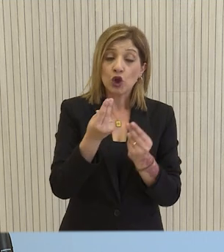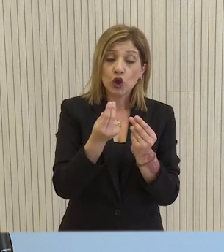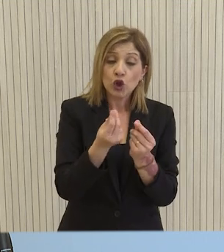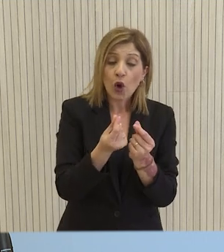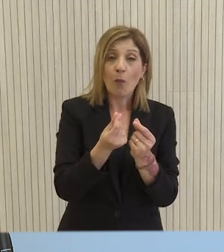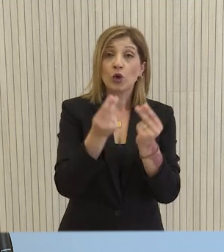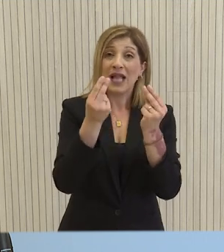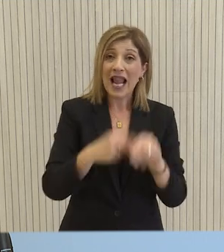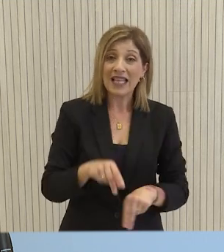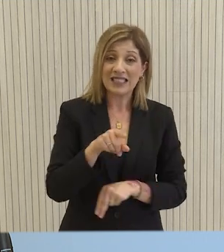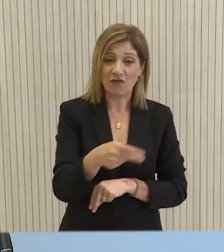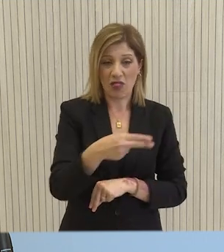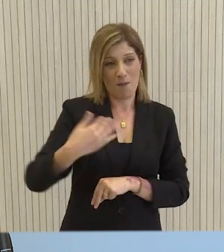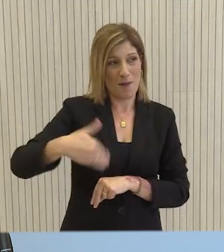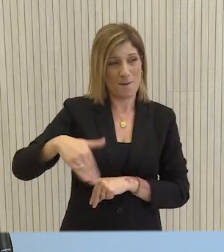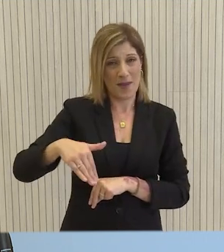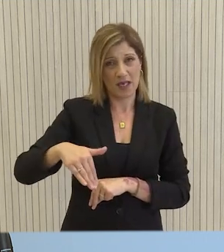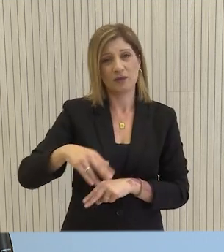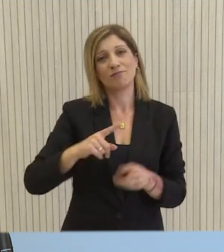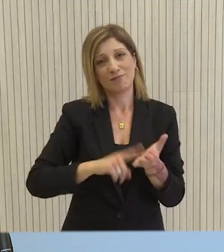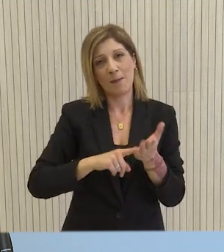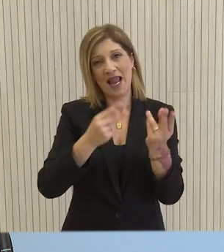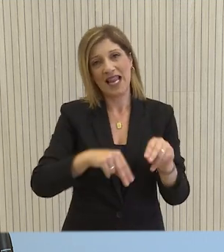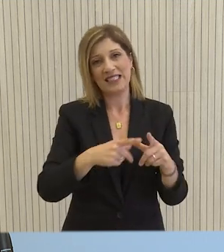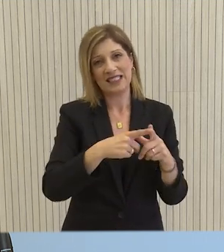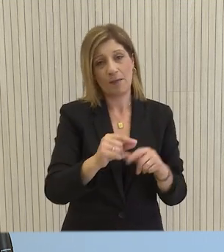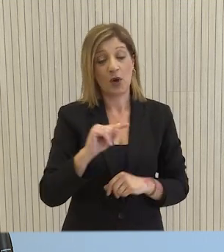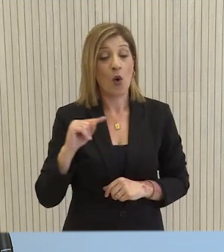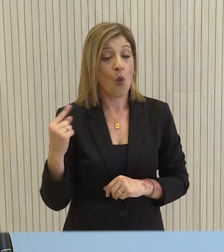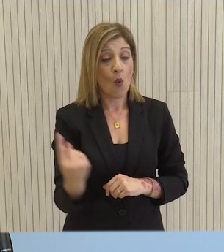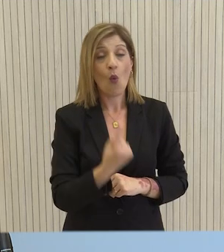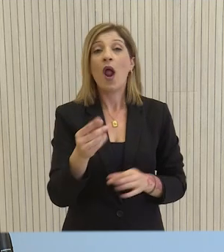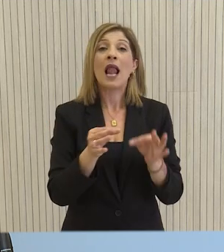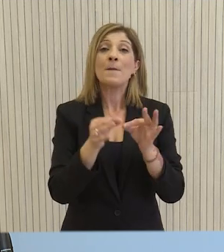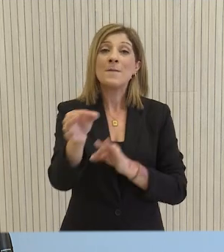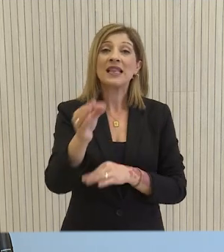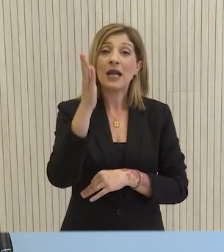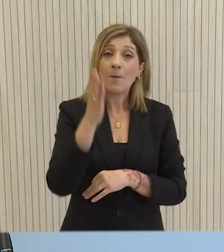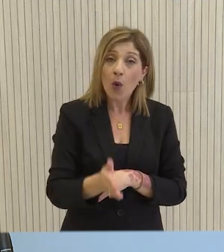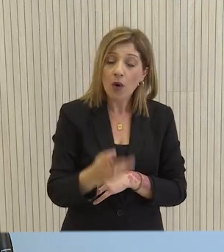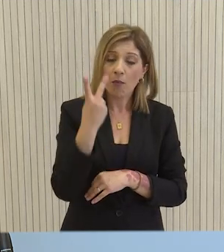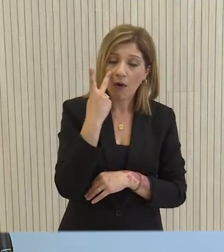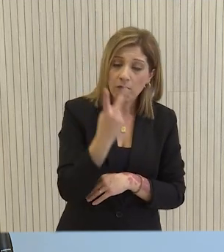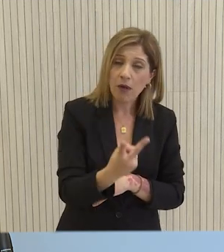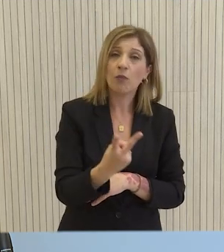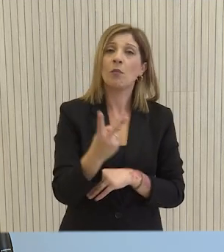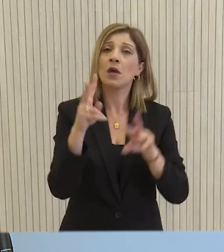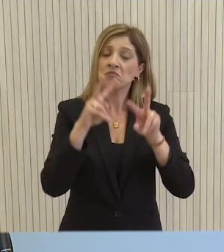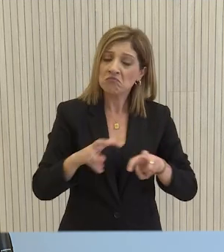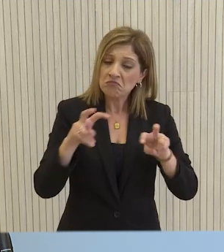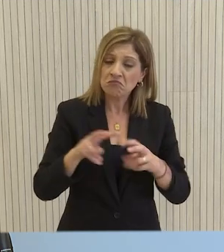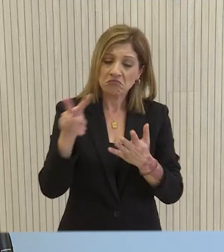και αντιμετώπισης του σφεδερισμού των περιουσιών είναι η επίλυση του Κυπριακού. Όλα τα μέτρα τα οποία μπορούν να ληφθούν εξετάζονται και σίγουρα αντιλαμβάνεστε